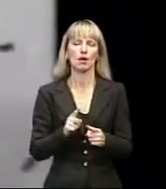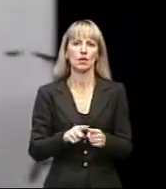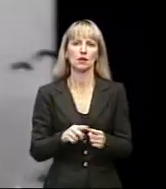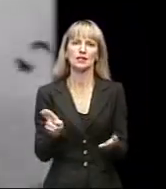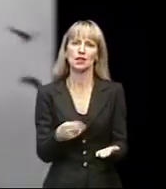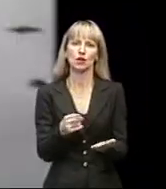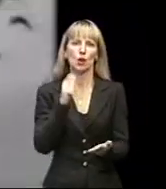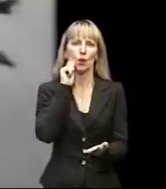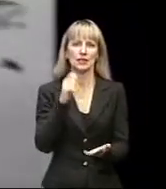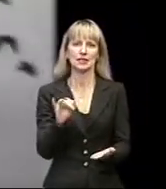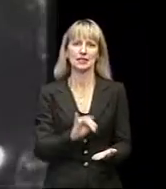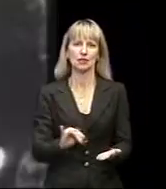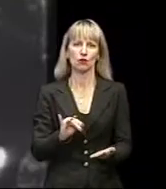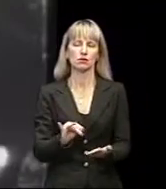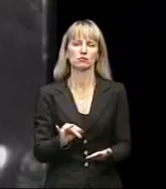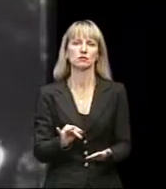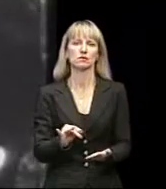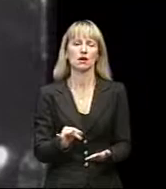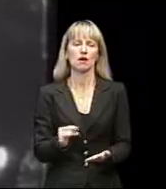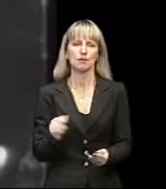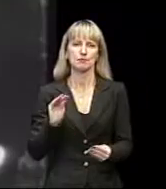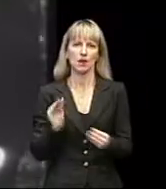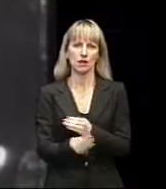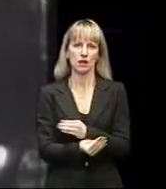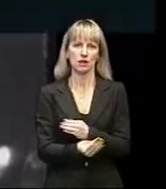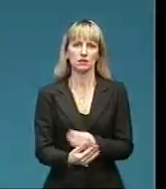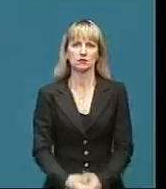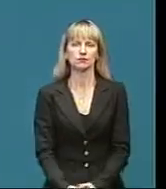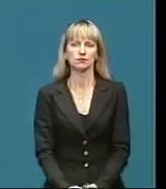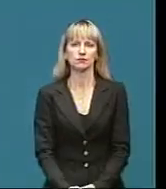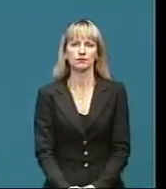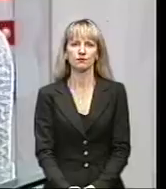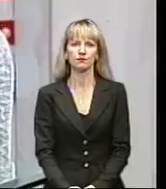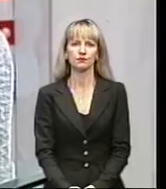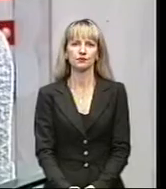сторінки української історії свідомо приховувалась.